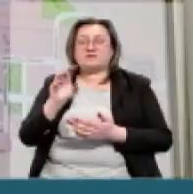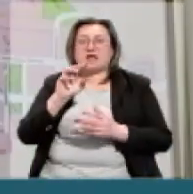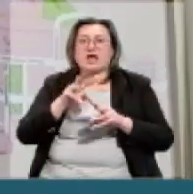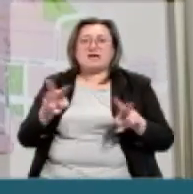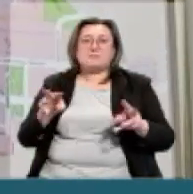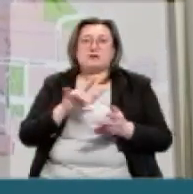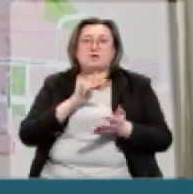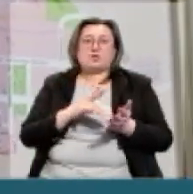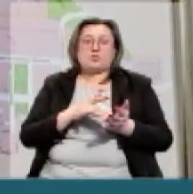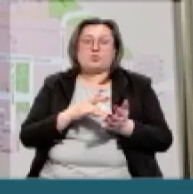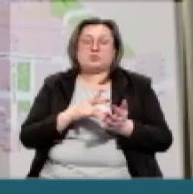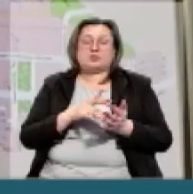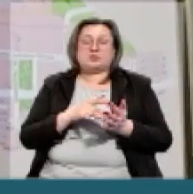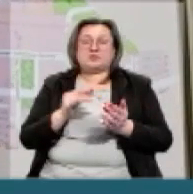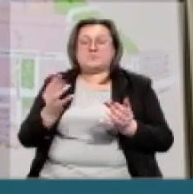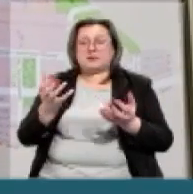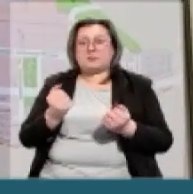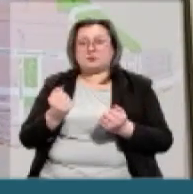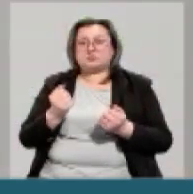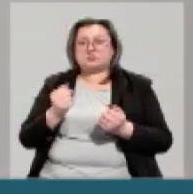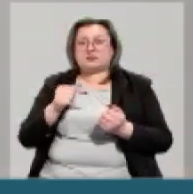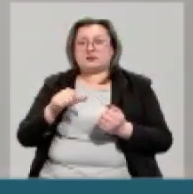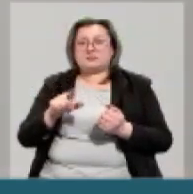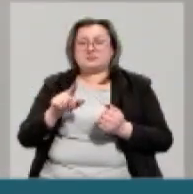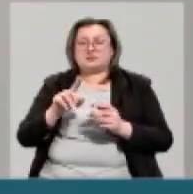бюджет бөлімінде қабылданады. Биыл мақұлданатын